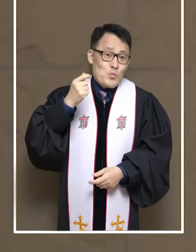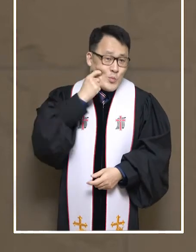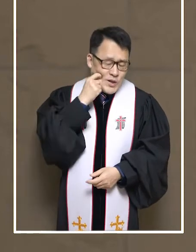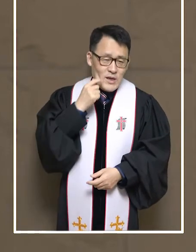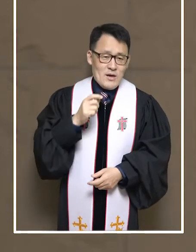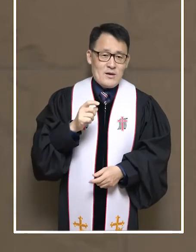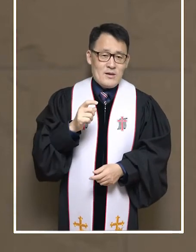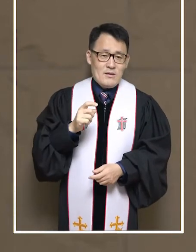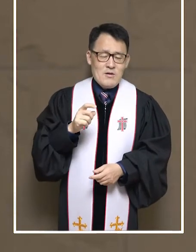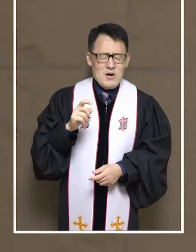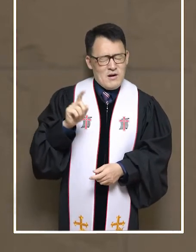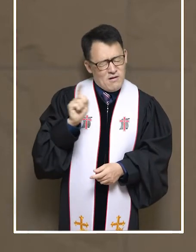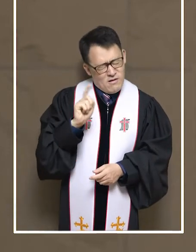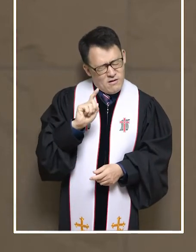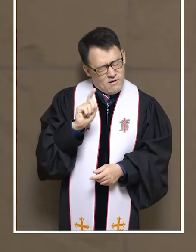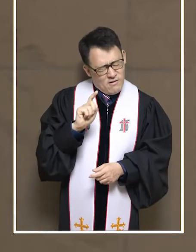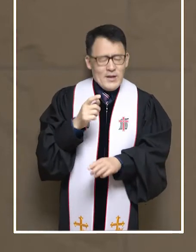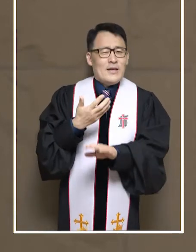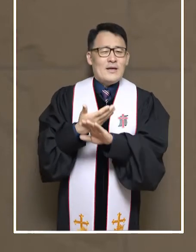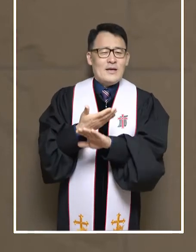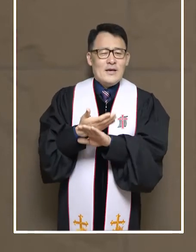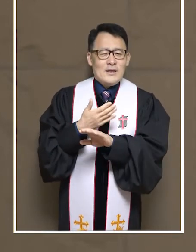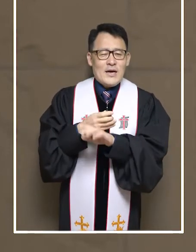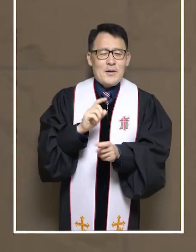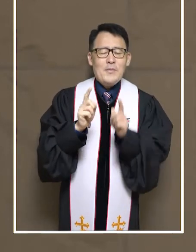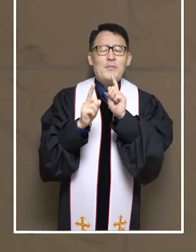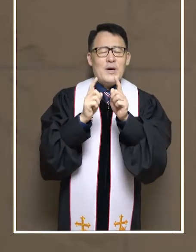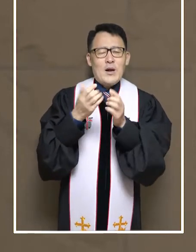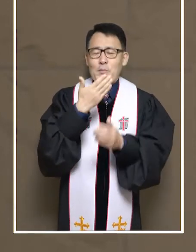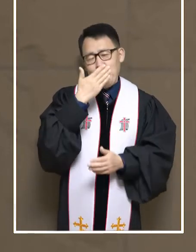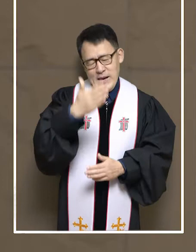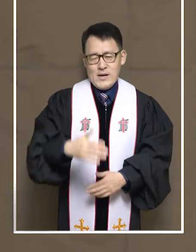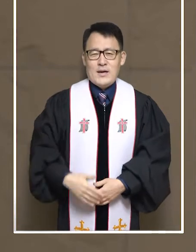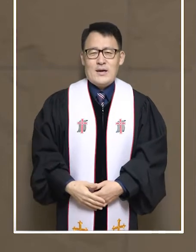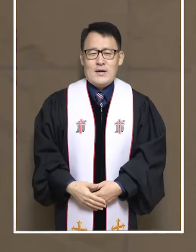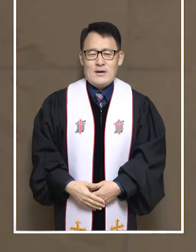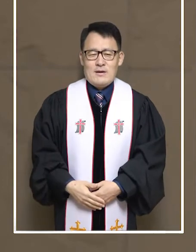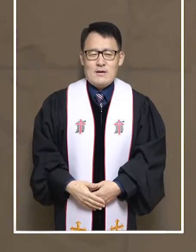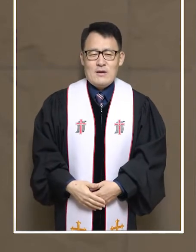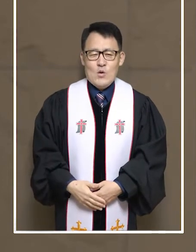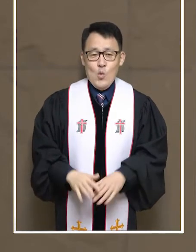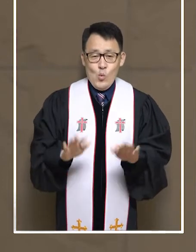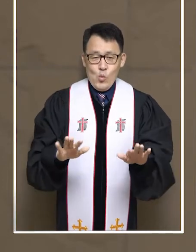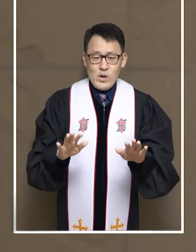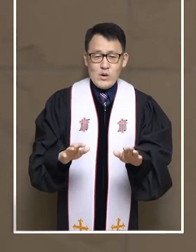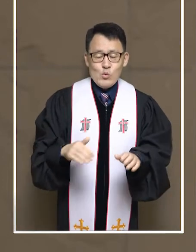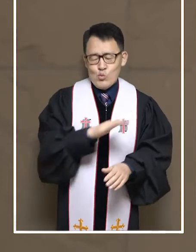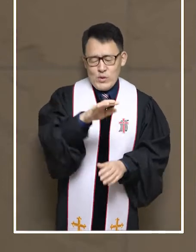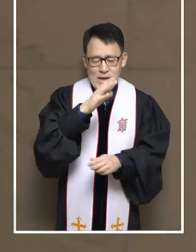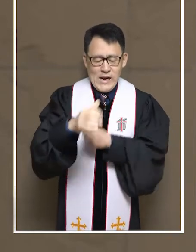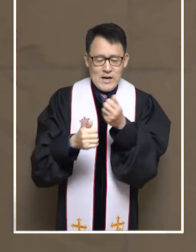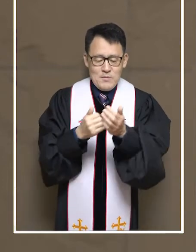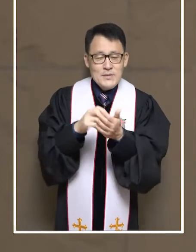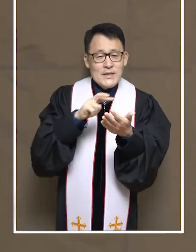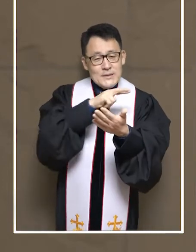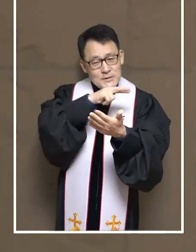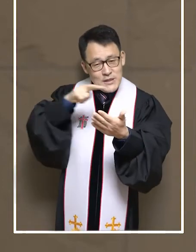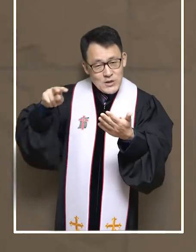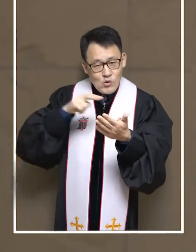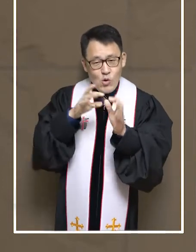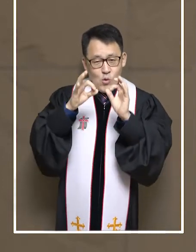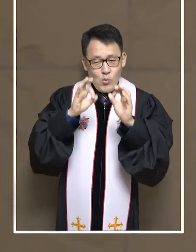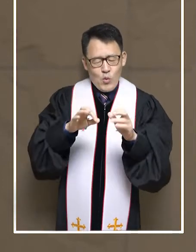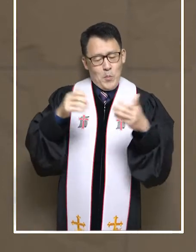예상을 뛰어넘는 전혀 다른 이야기가 될 것을 알 수가 있습니다. 바로 거기에